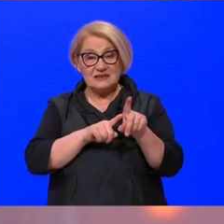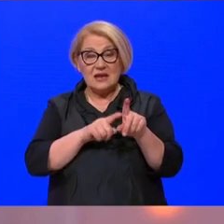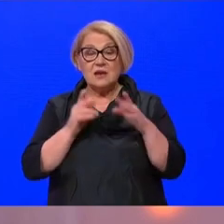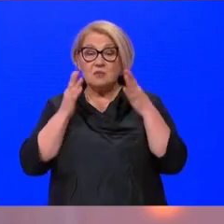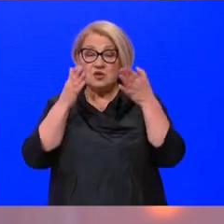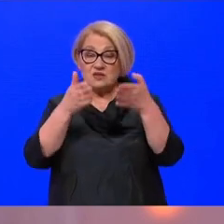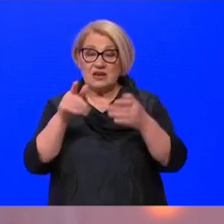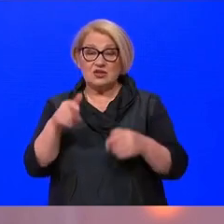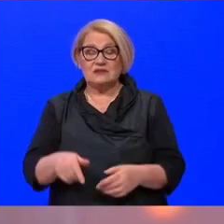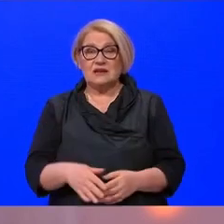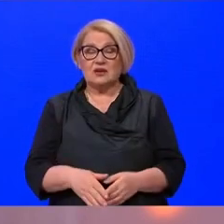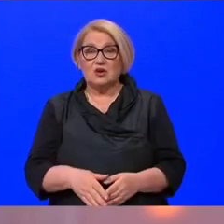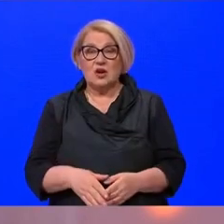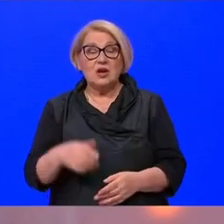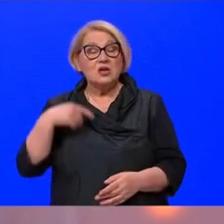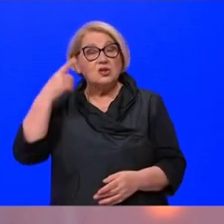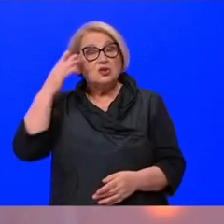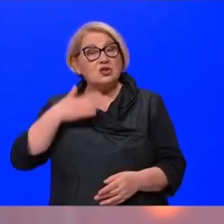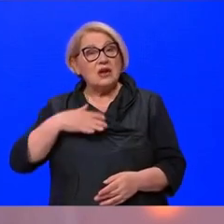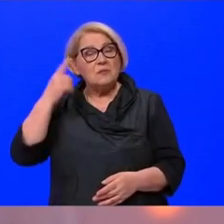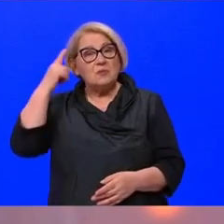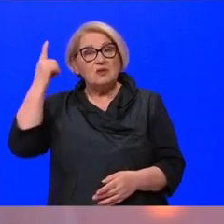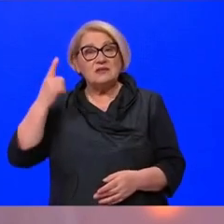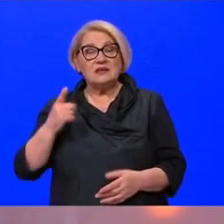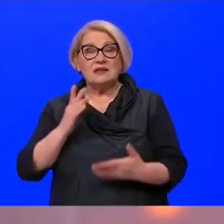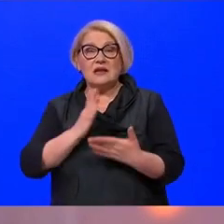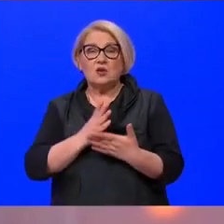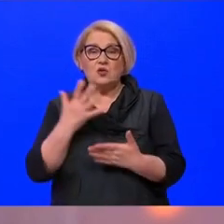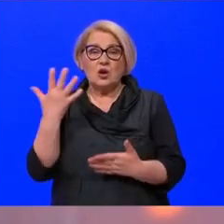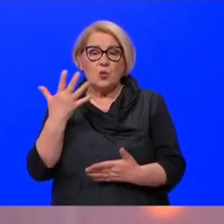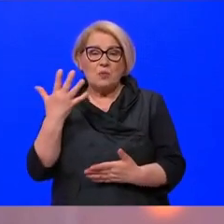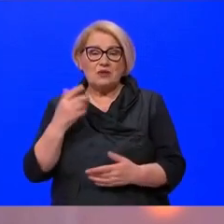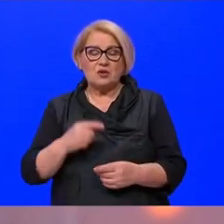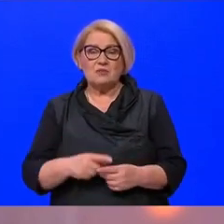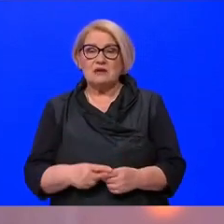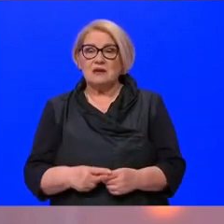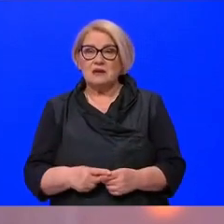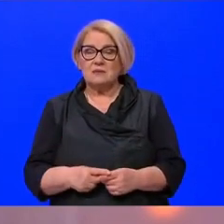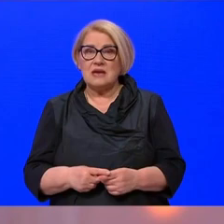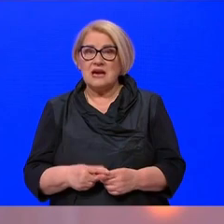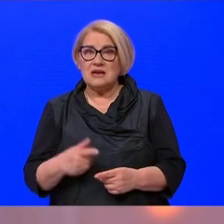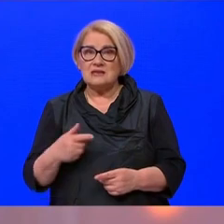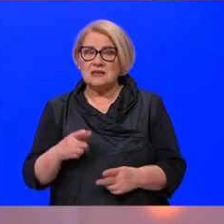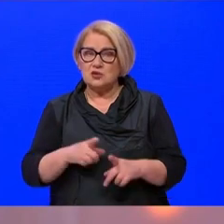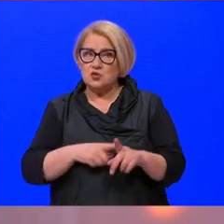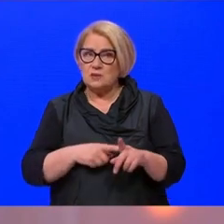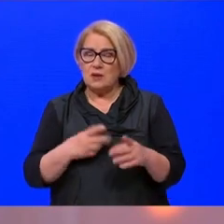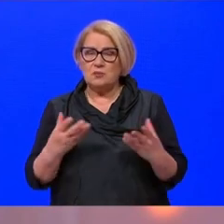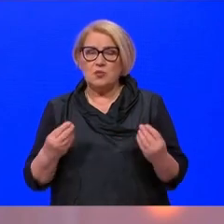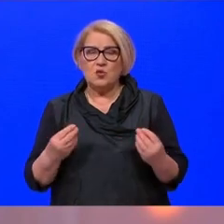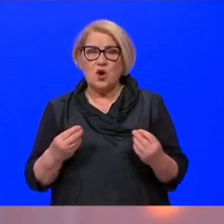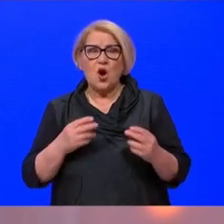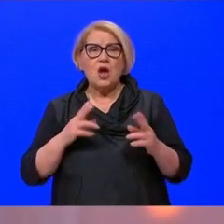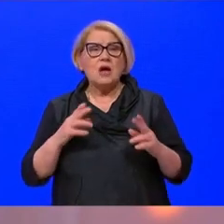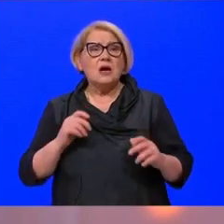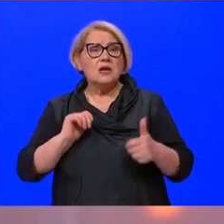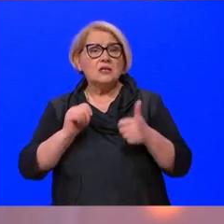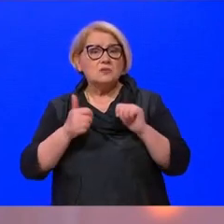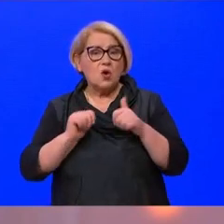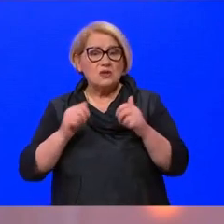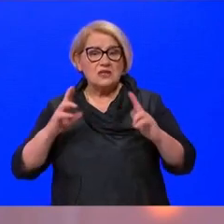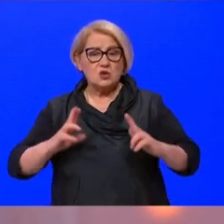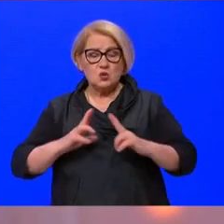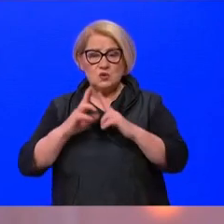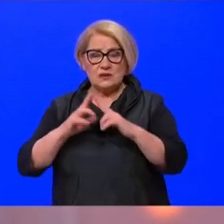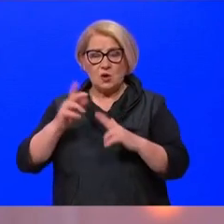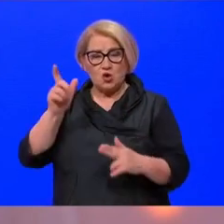početku želim podsjetiti kako uvijek u petom mjesecu imamo puno sportskih susreta osoba sa intelektualnim